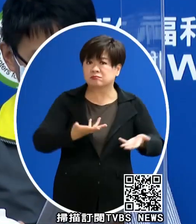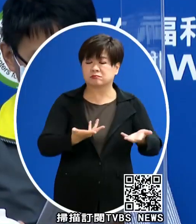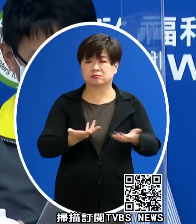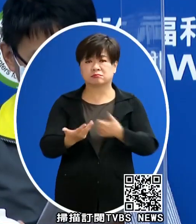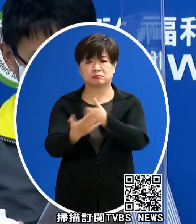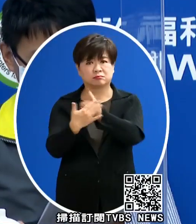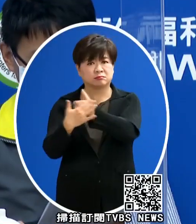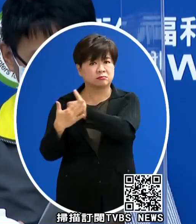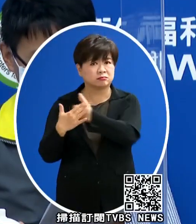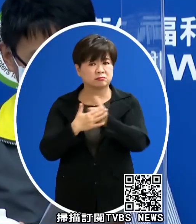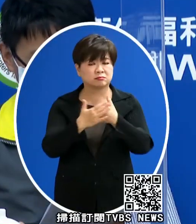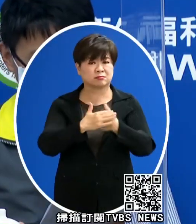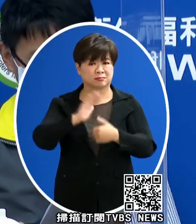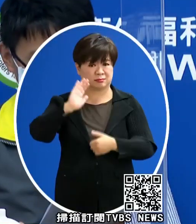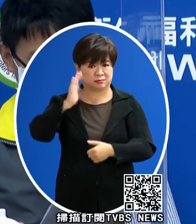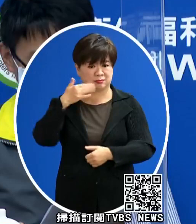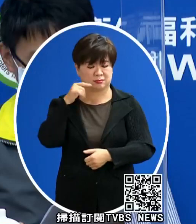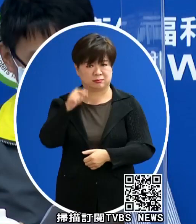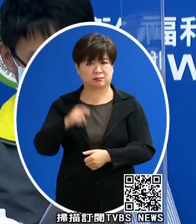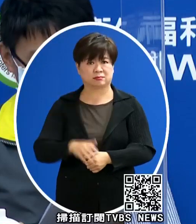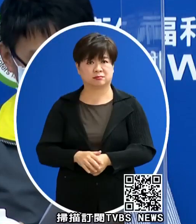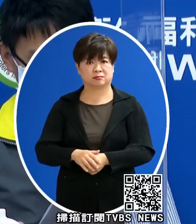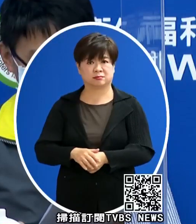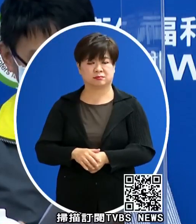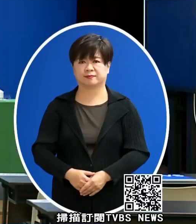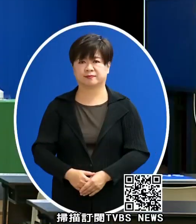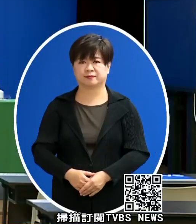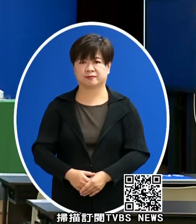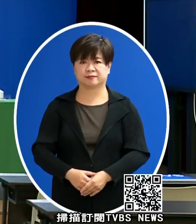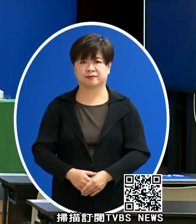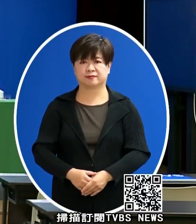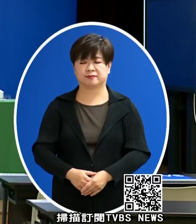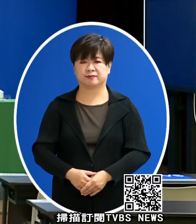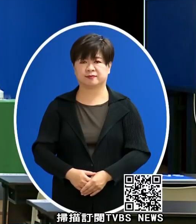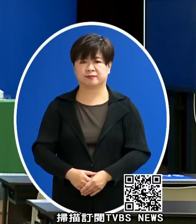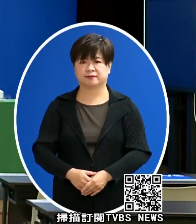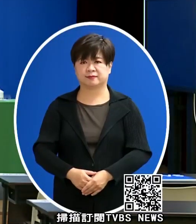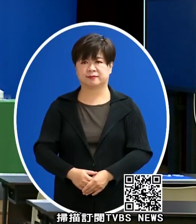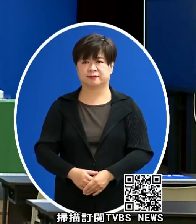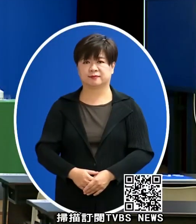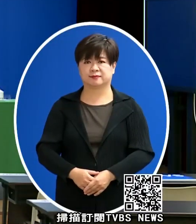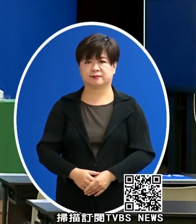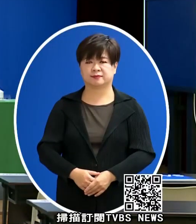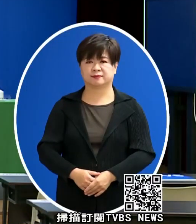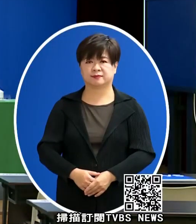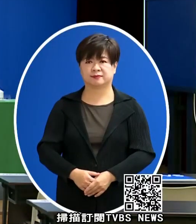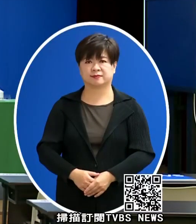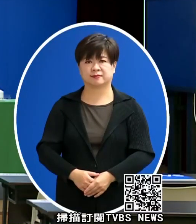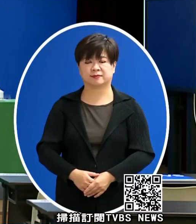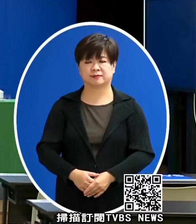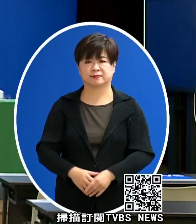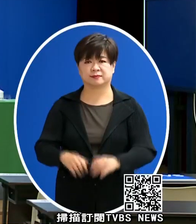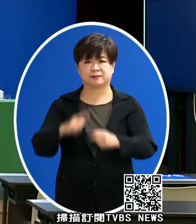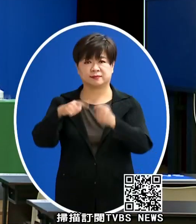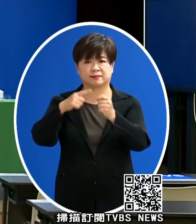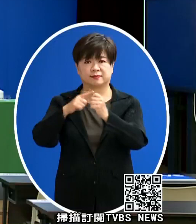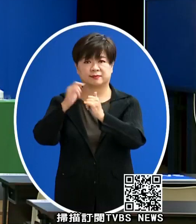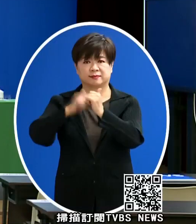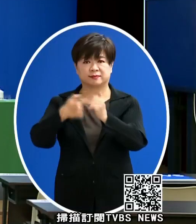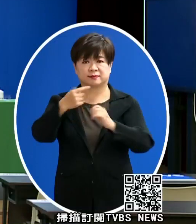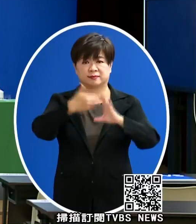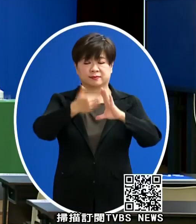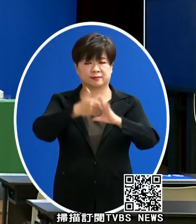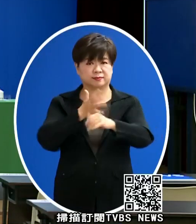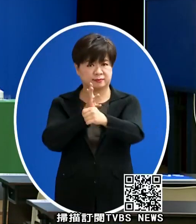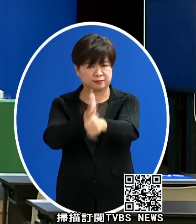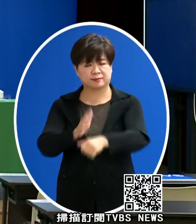让中央政府出面跟厂商签约，而是强调买进之后的审查把关，或许政府买不到的就